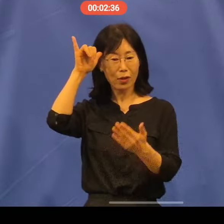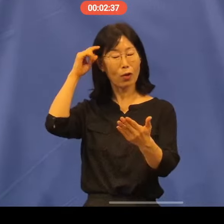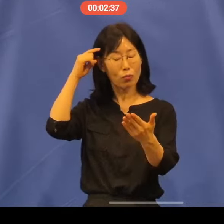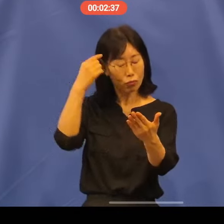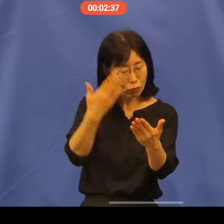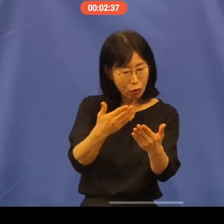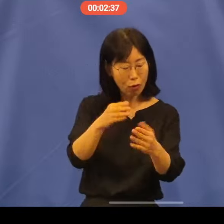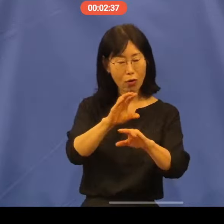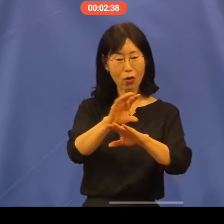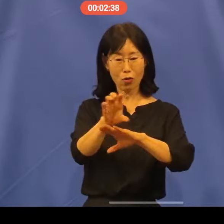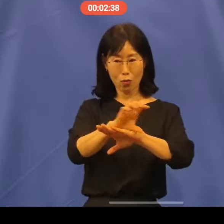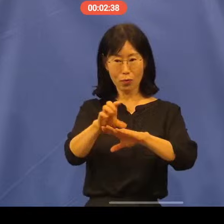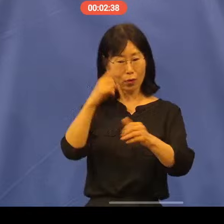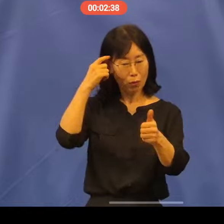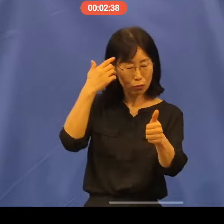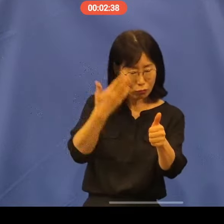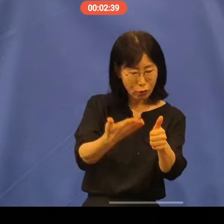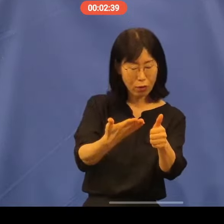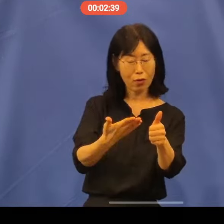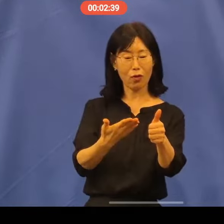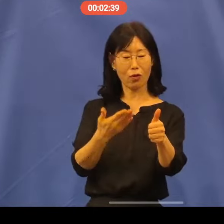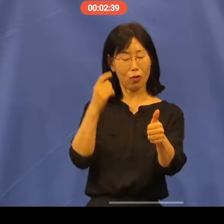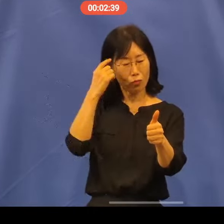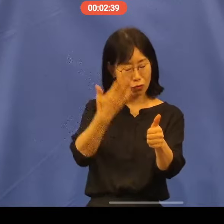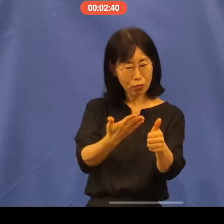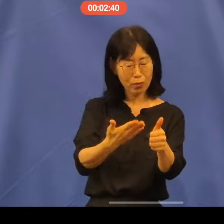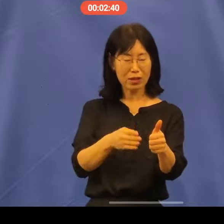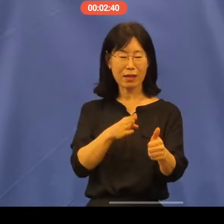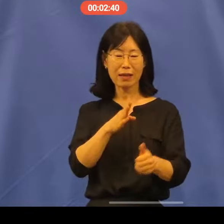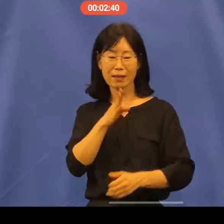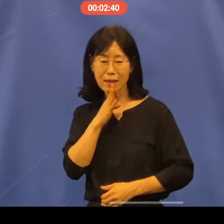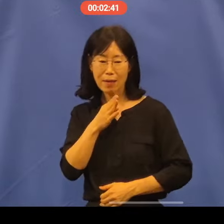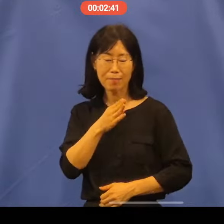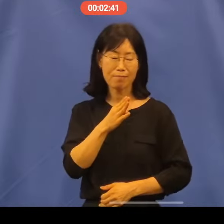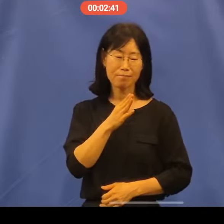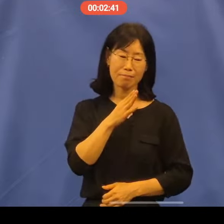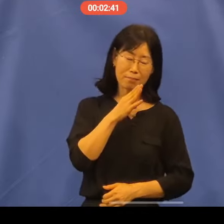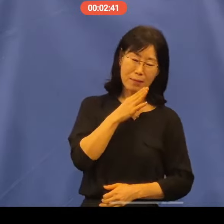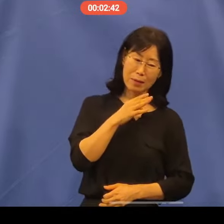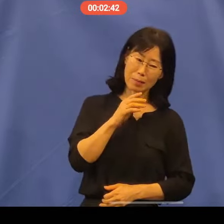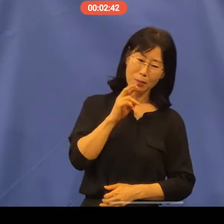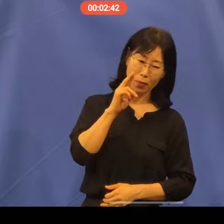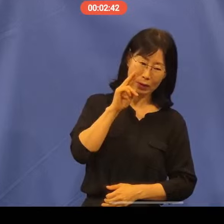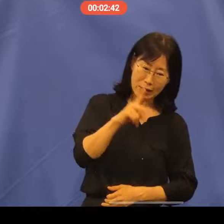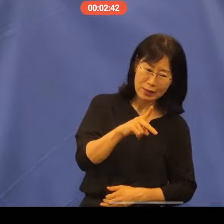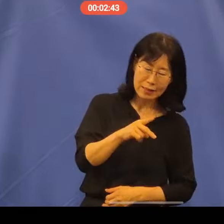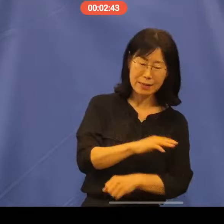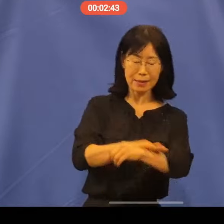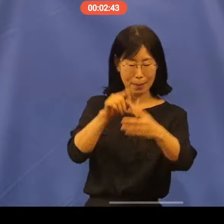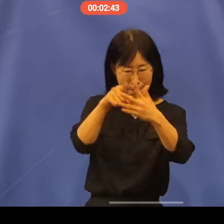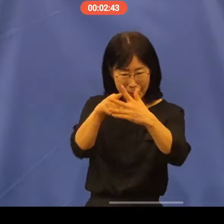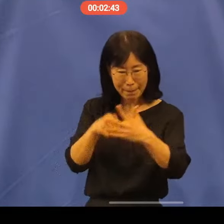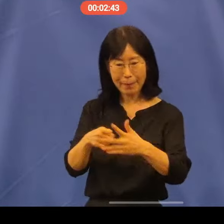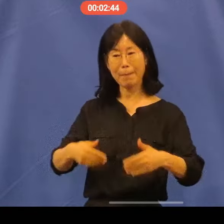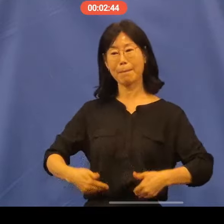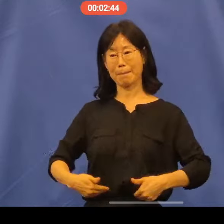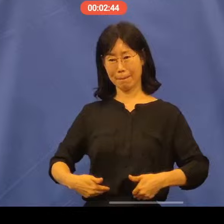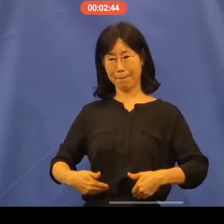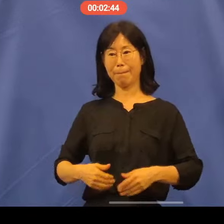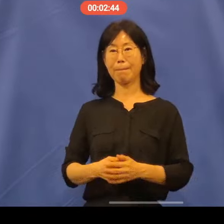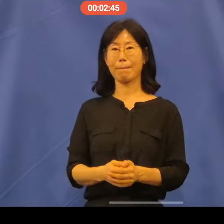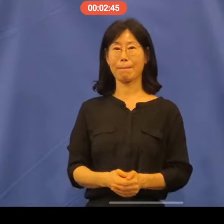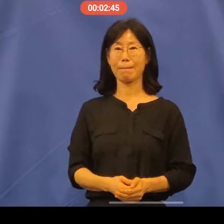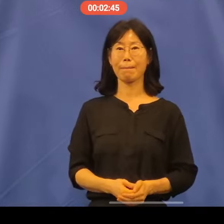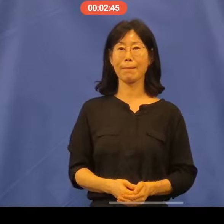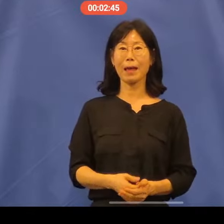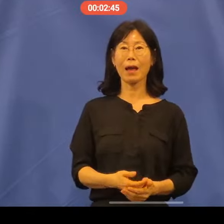정보도 오는 거예요. 그러니까 여러분, 이걸 분별할 수 있어야 되거든요. 분별력이 없으면 아무 소용이 없어요. 자,